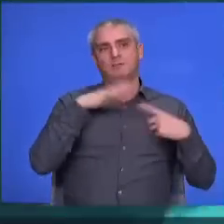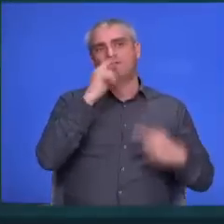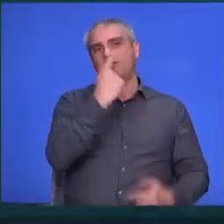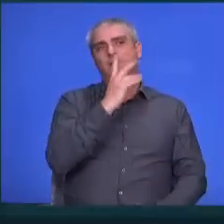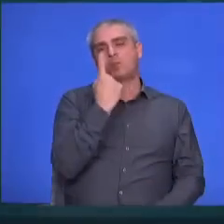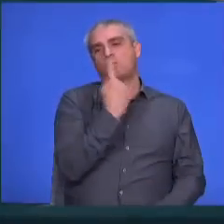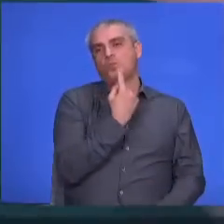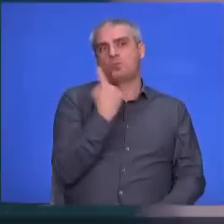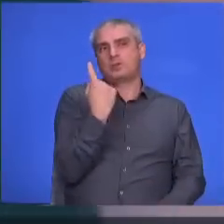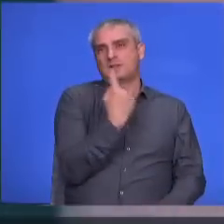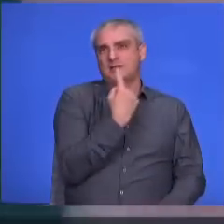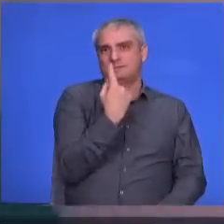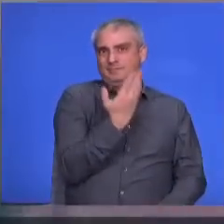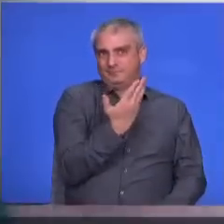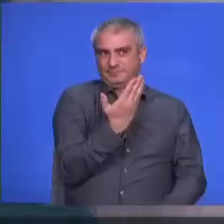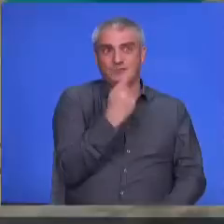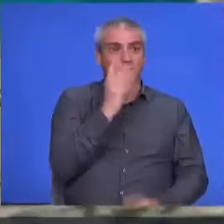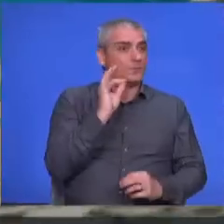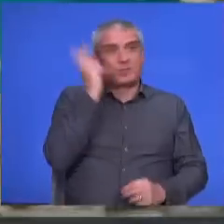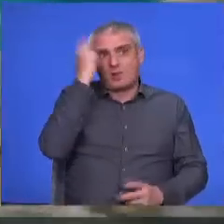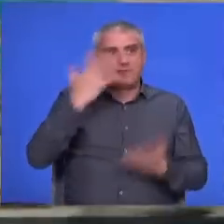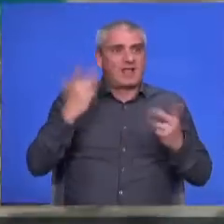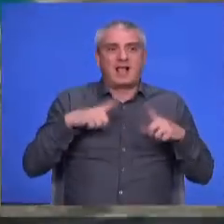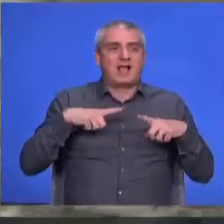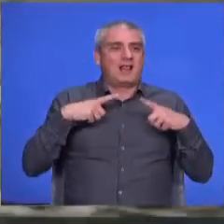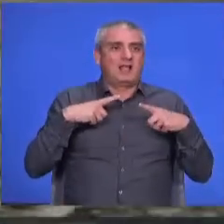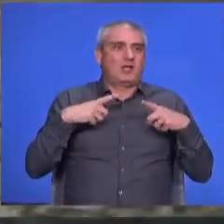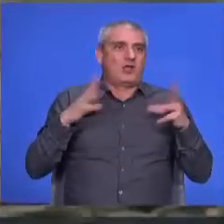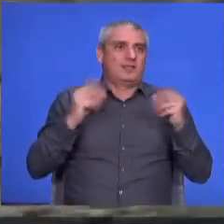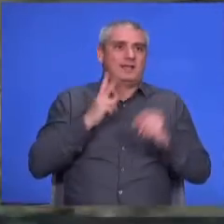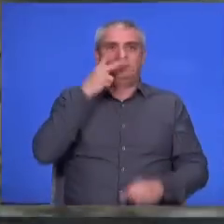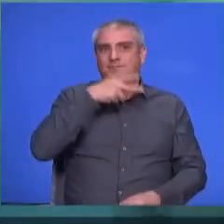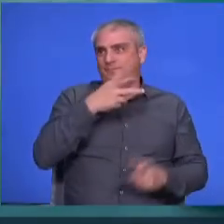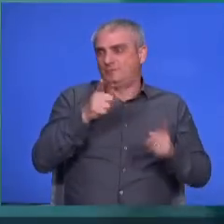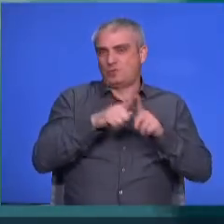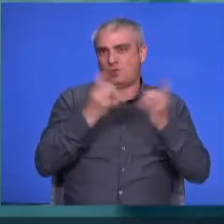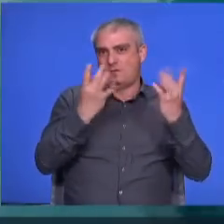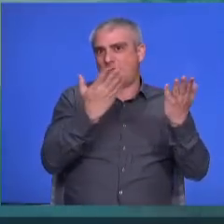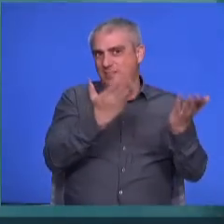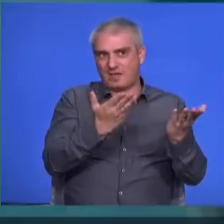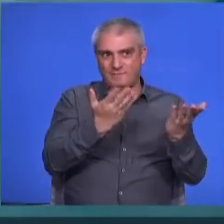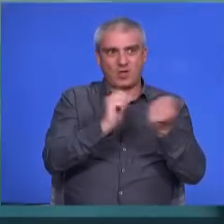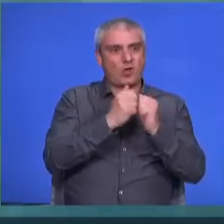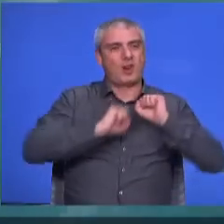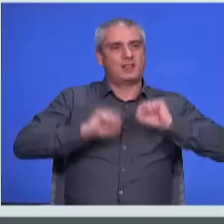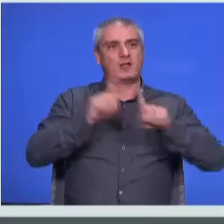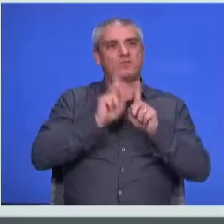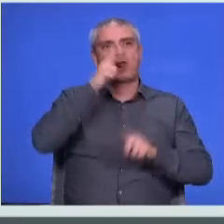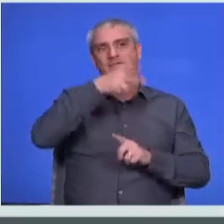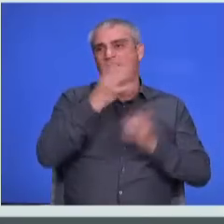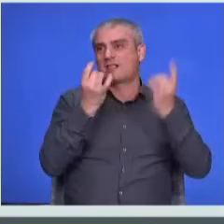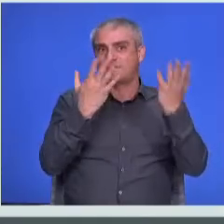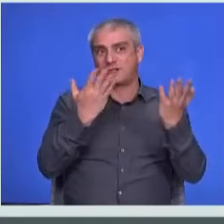בודדים. He really doesn't understand what it means to be wild or how to behave like a wild whale. So he